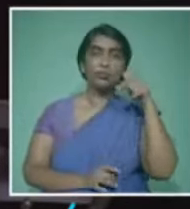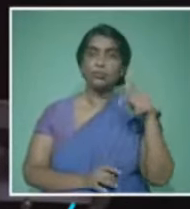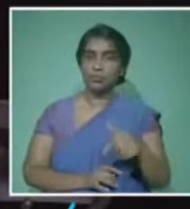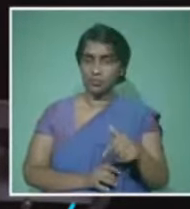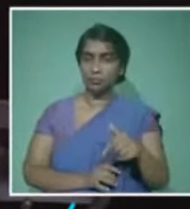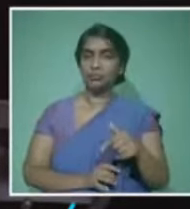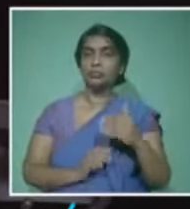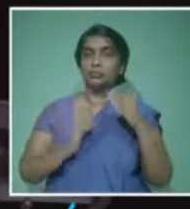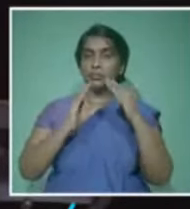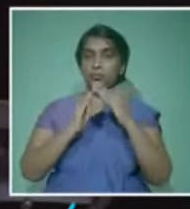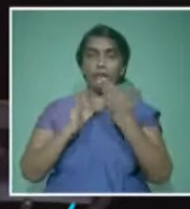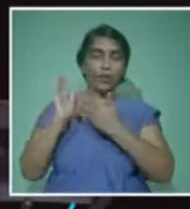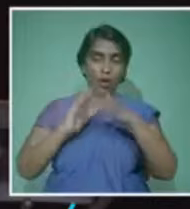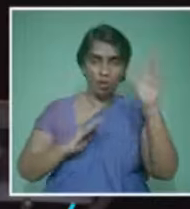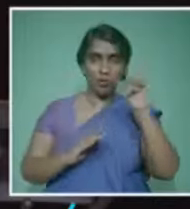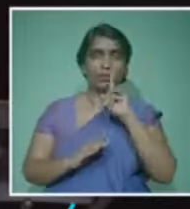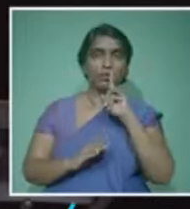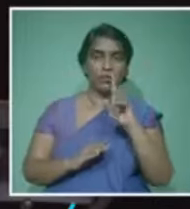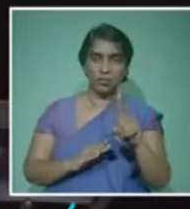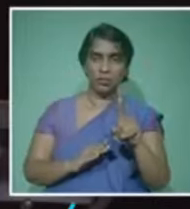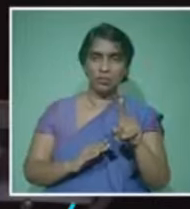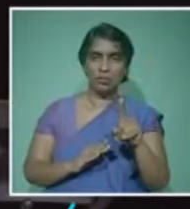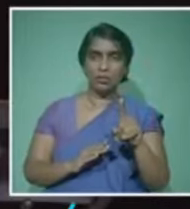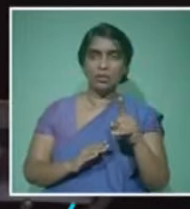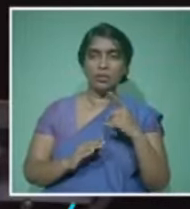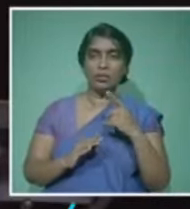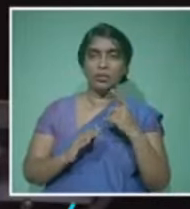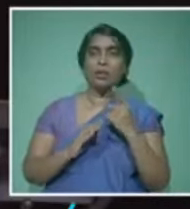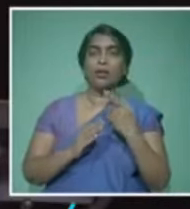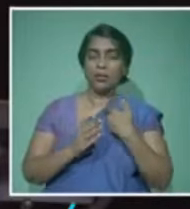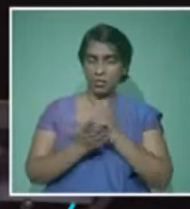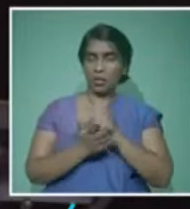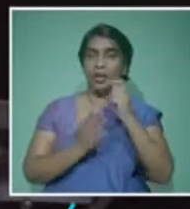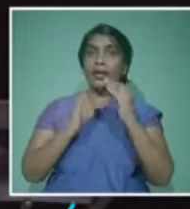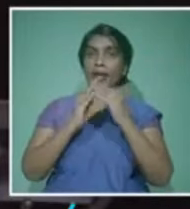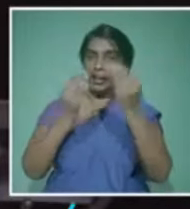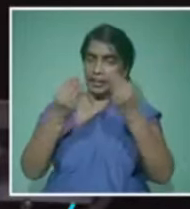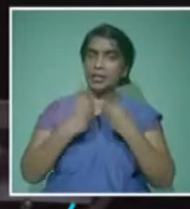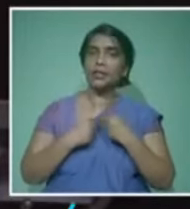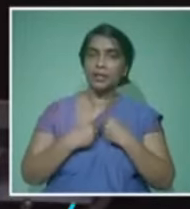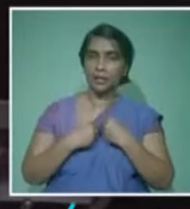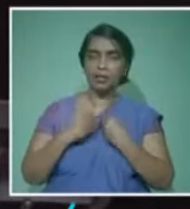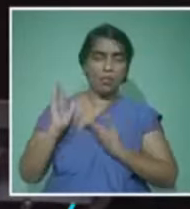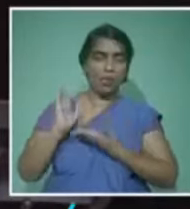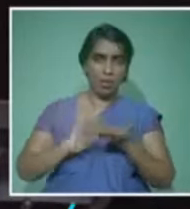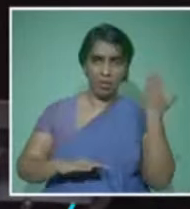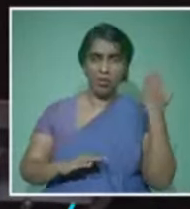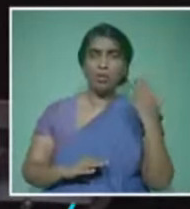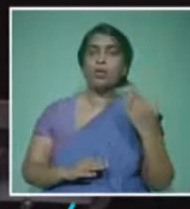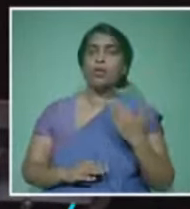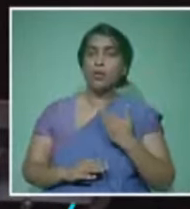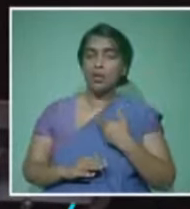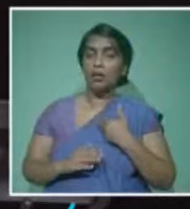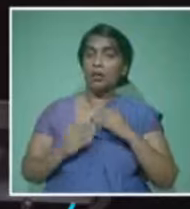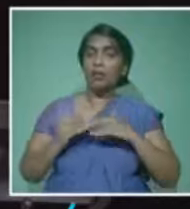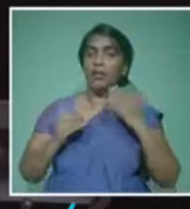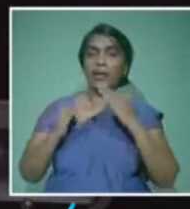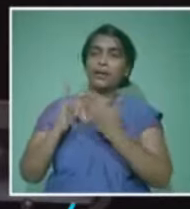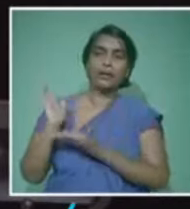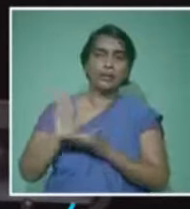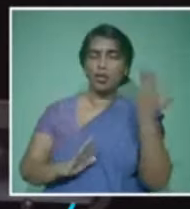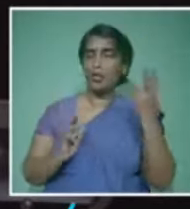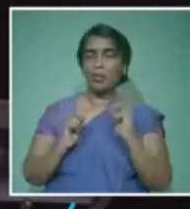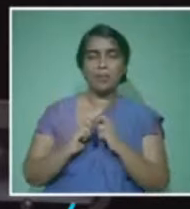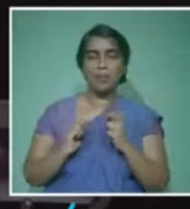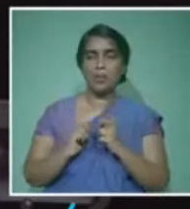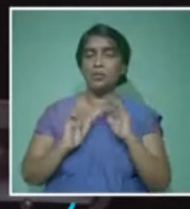මට නිල නිවසෙන් ඉවත් වෙන්න කියලා කියද්දී මම මන්ත්‍රී සේවකට දීලා තිනවා මට නිවසක් දෙන්න මට ඉවත් වෙන්න මට එතනින් පස්සේ එතනින් අයින් වෙන්න පුළුවන් කිසි